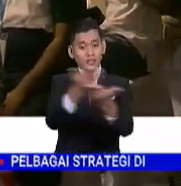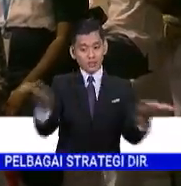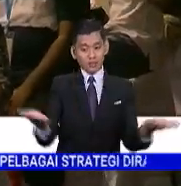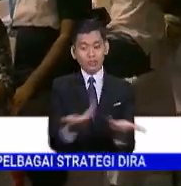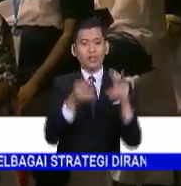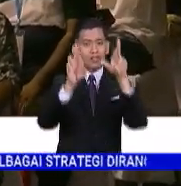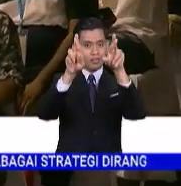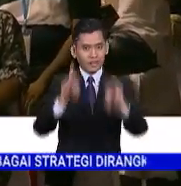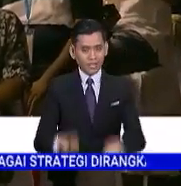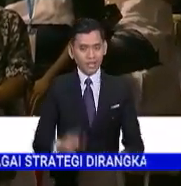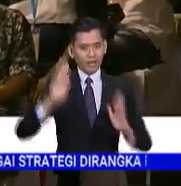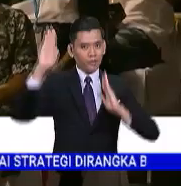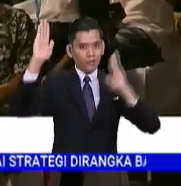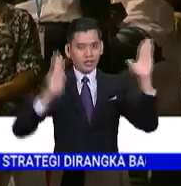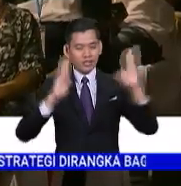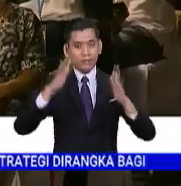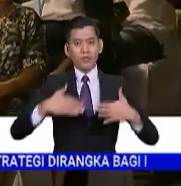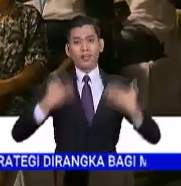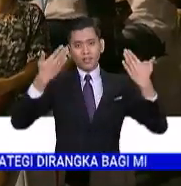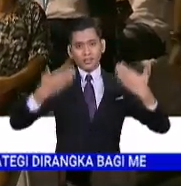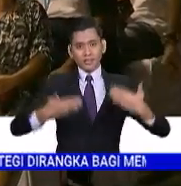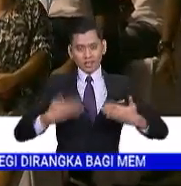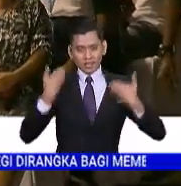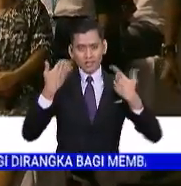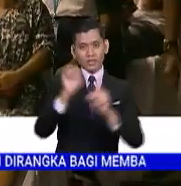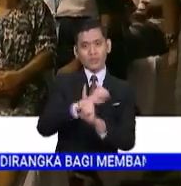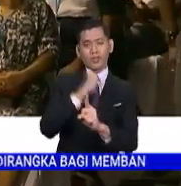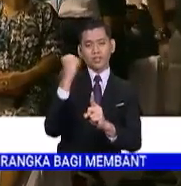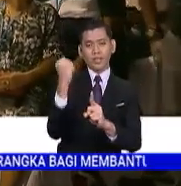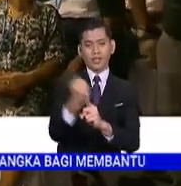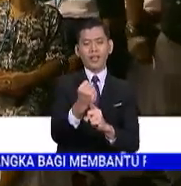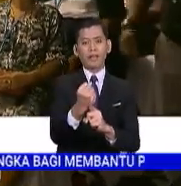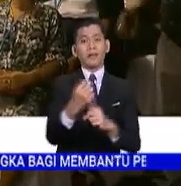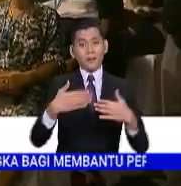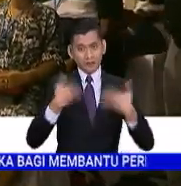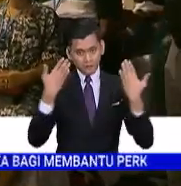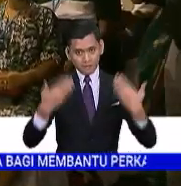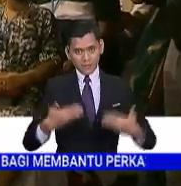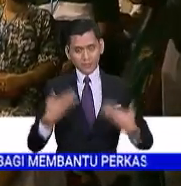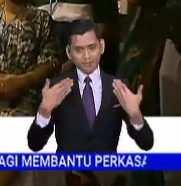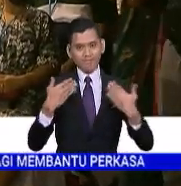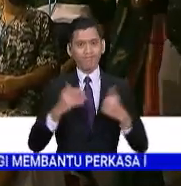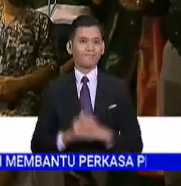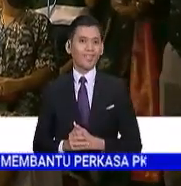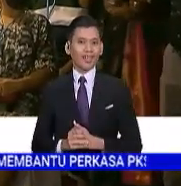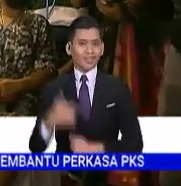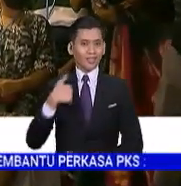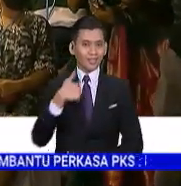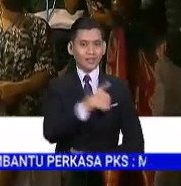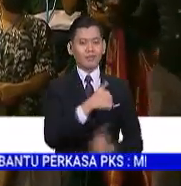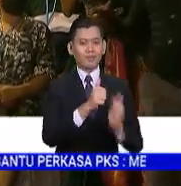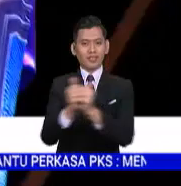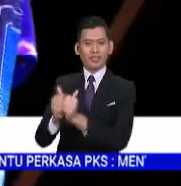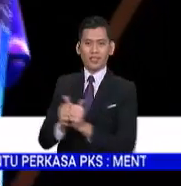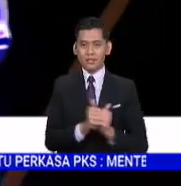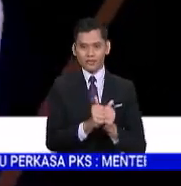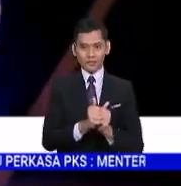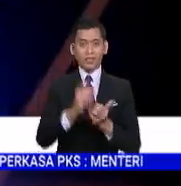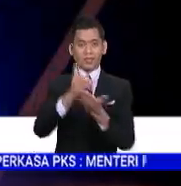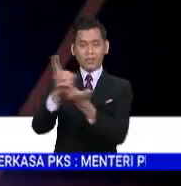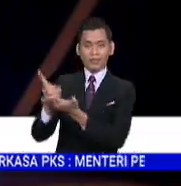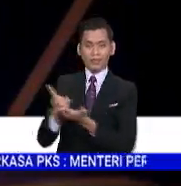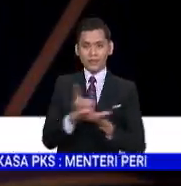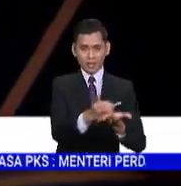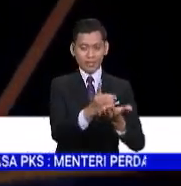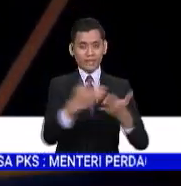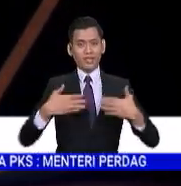sini dan bersama-sama dalam suasana yang penuh harmoni, penuh muhibah, dan kita sama meraihkan hari Deepavali ini sebagai satu keluarga